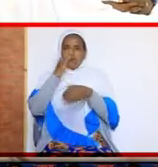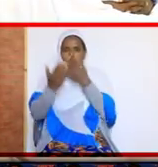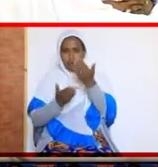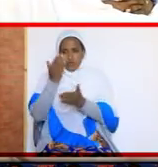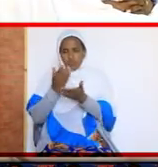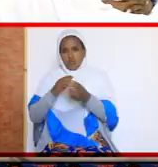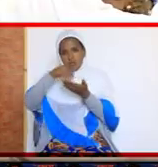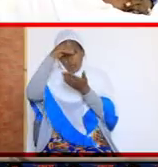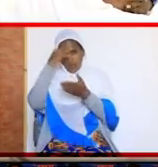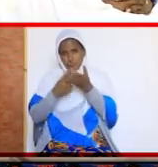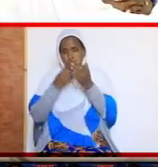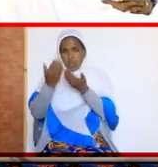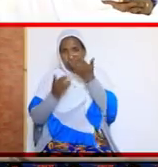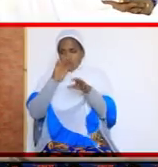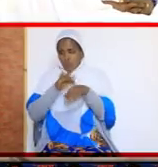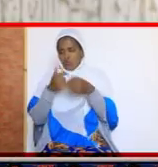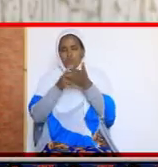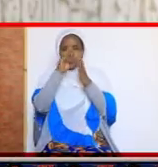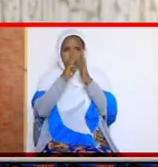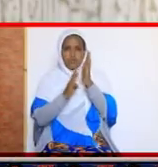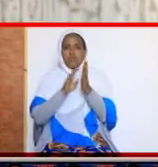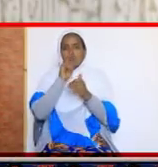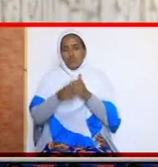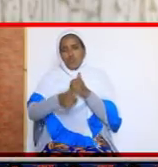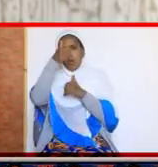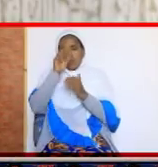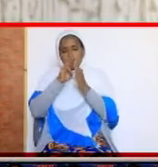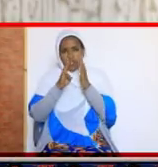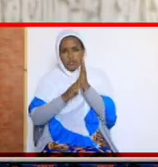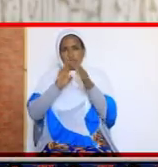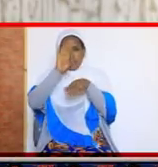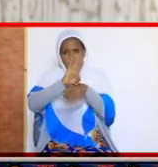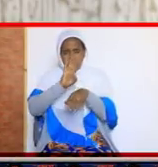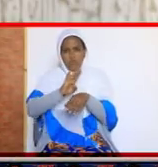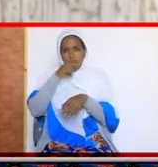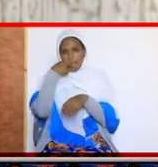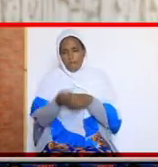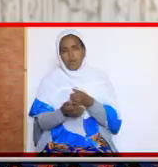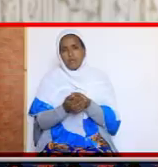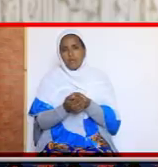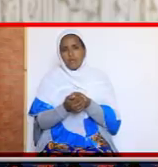መማሩ ብቻ ሳይሆን የሚከብደው አገልግሎት ላይ ስነ ስርዓቱ ነው። ስነ ስርዓቱ ስርዓተ ቤተክርስቲያን ይትባሃል ይባላል፣